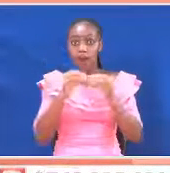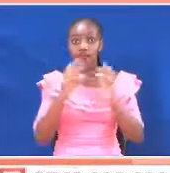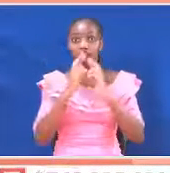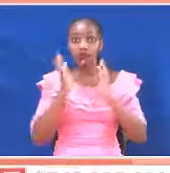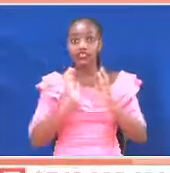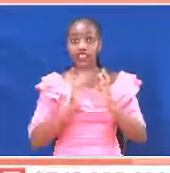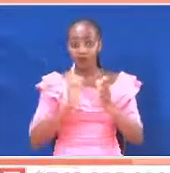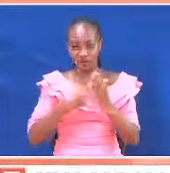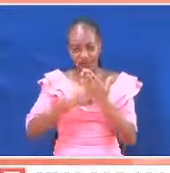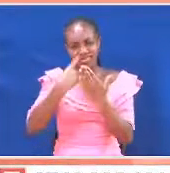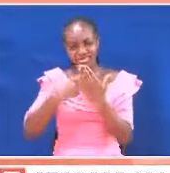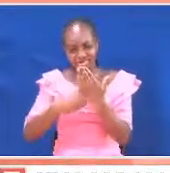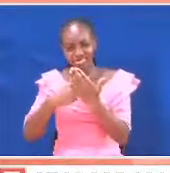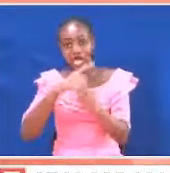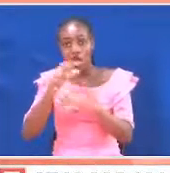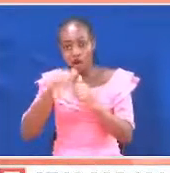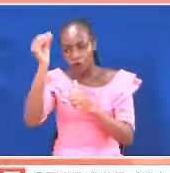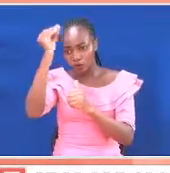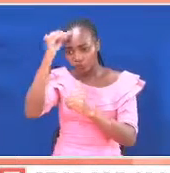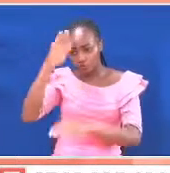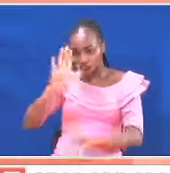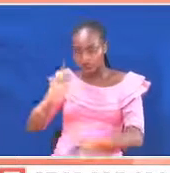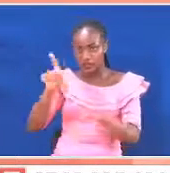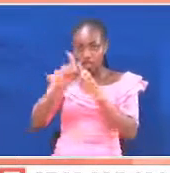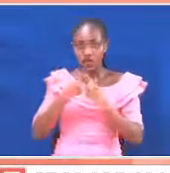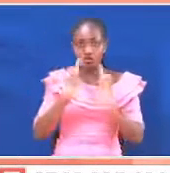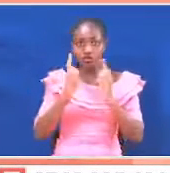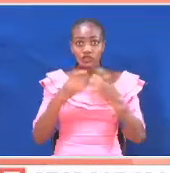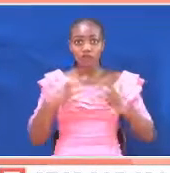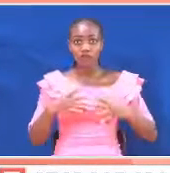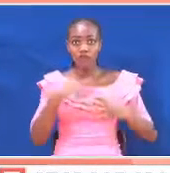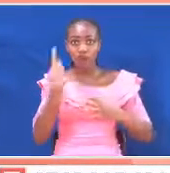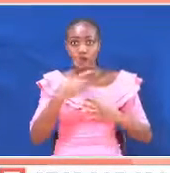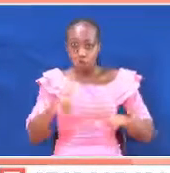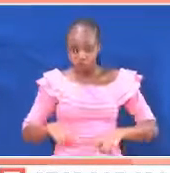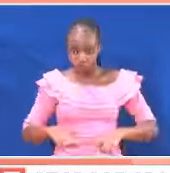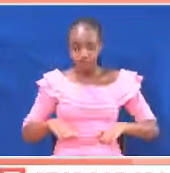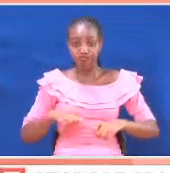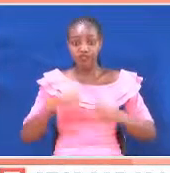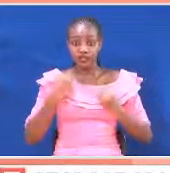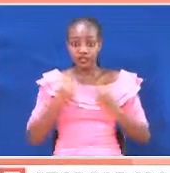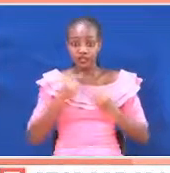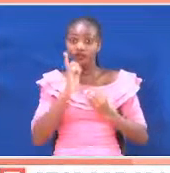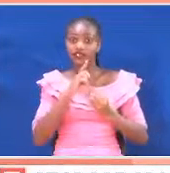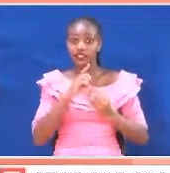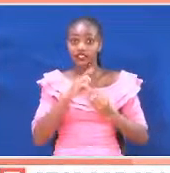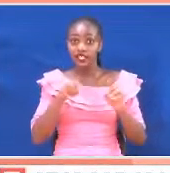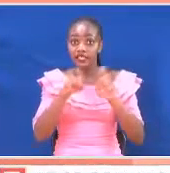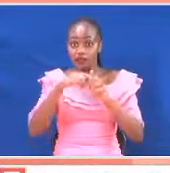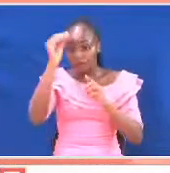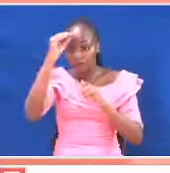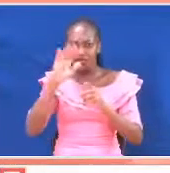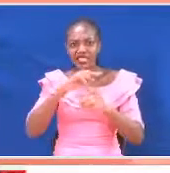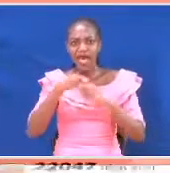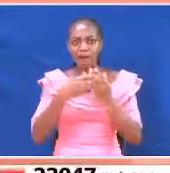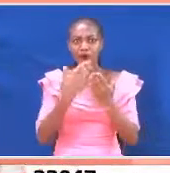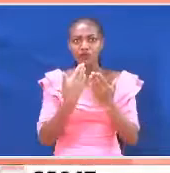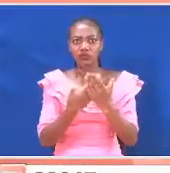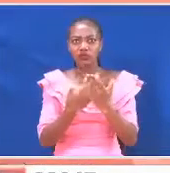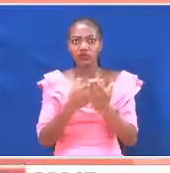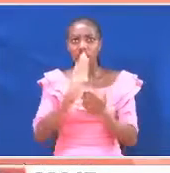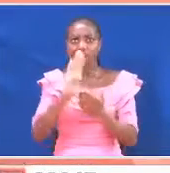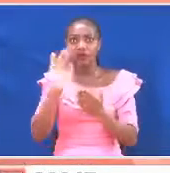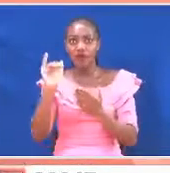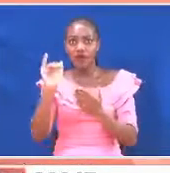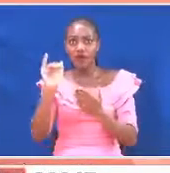Baranga na kumweleza maoni yake pamoja na baadhi ya watu wanaoishi na ulemavu kuhusu BBI na ni kwa nini alipendekeza kuolewa